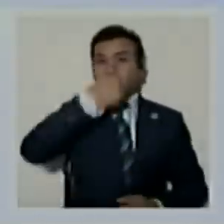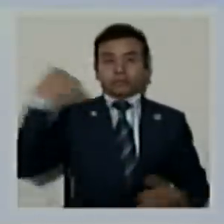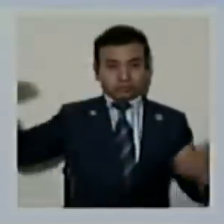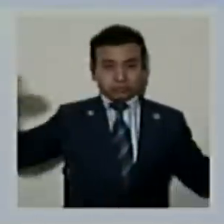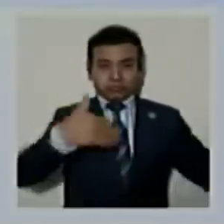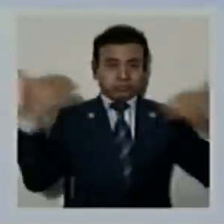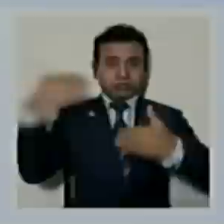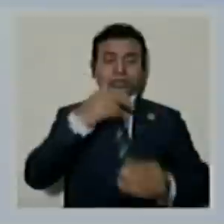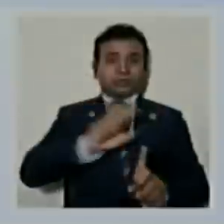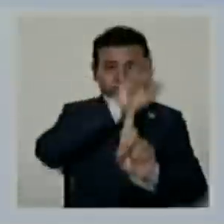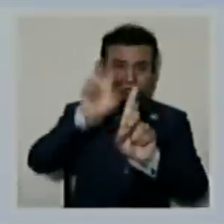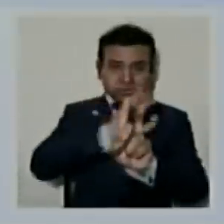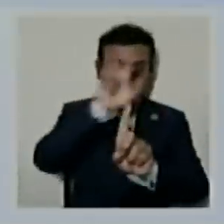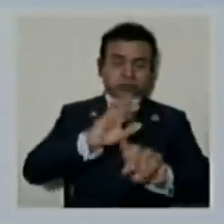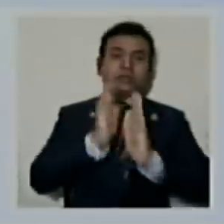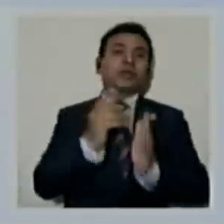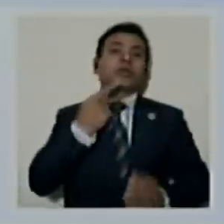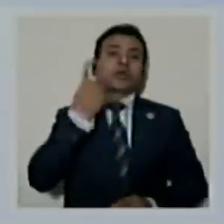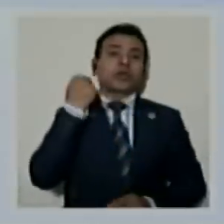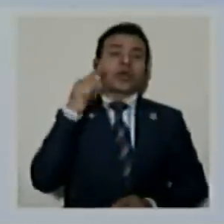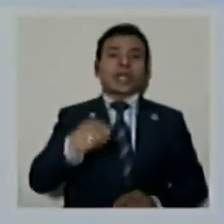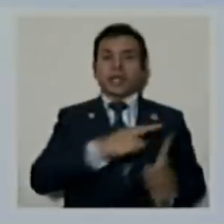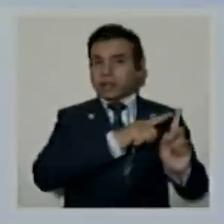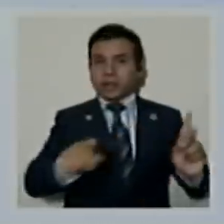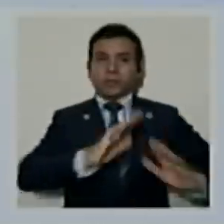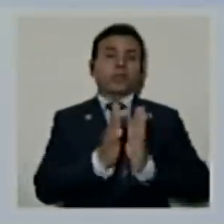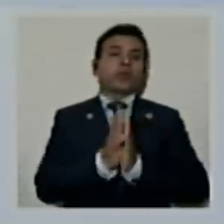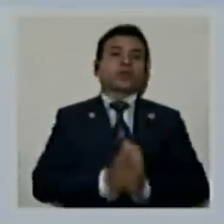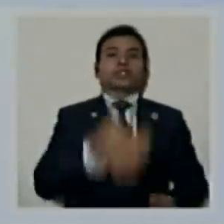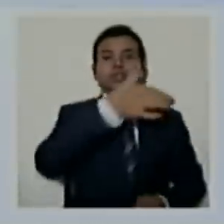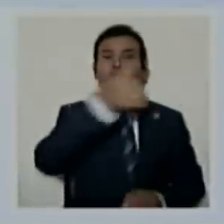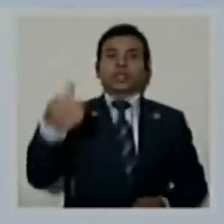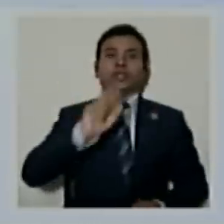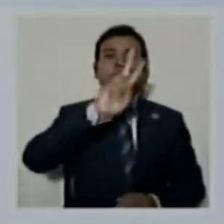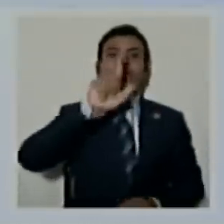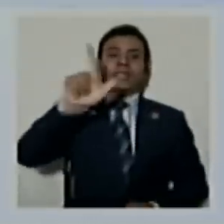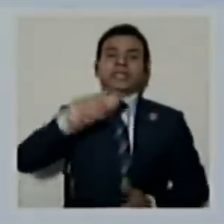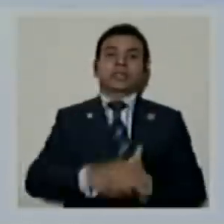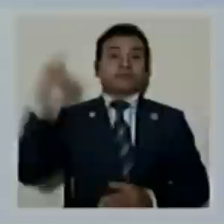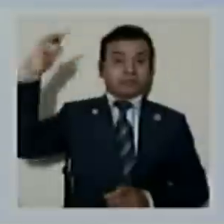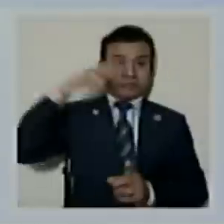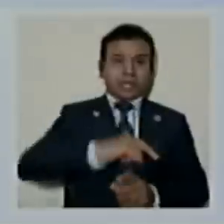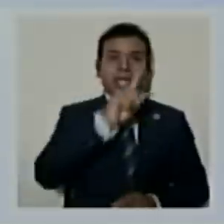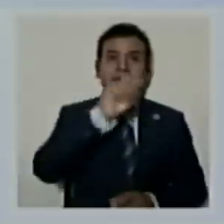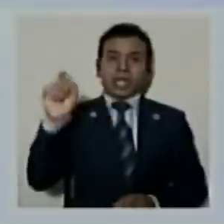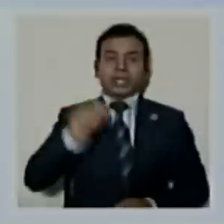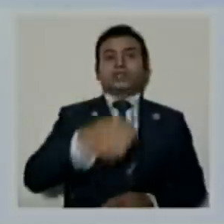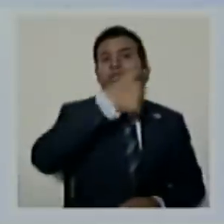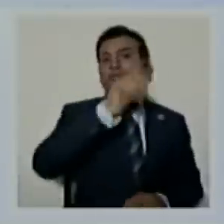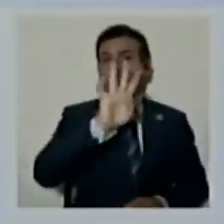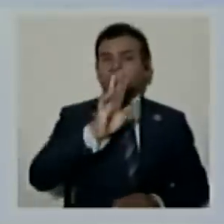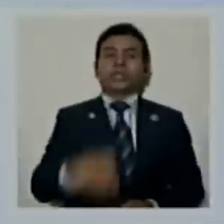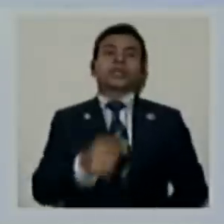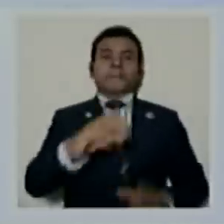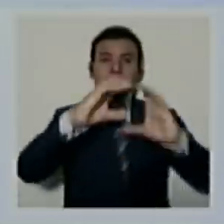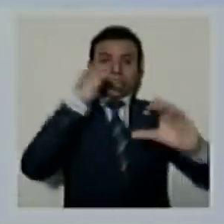4,064 জন চিকিৎসক স্বেচ্ছাভিত্তিতে। স্ক্রিনিং কার্যক্রম অব্যাহত আছে বিমানবন্দর, স্থলবন্দর, সমুদ্রবন্দর এই